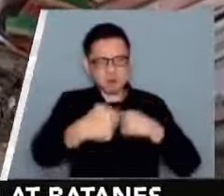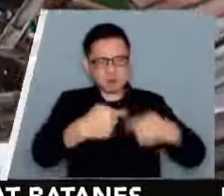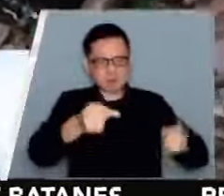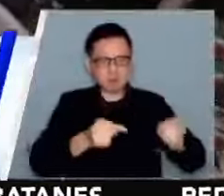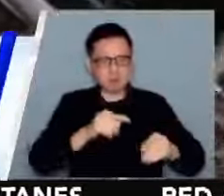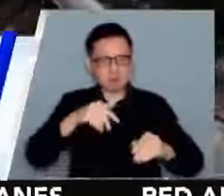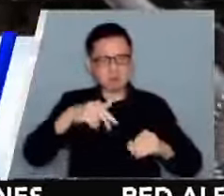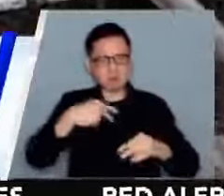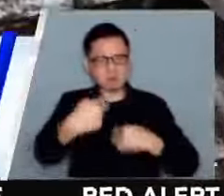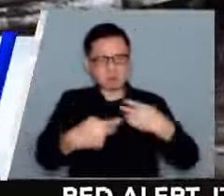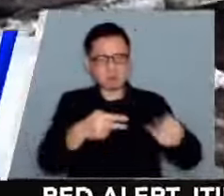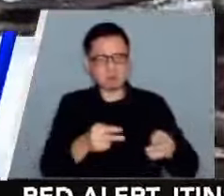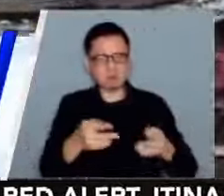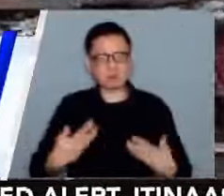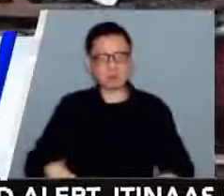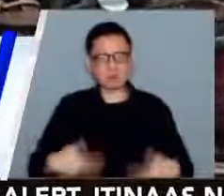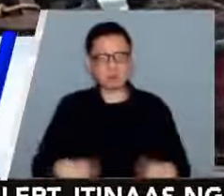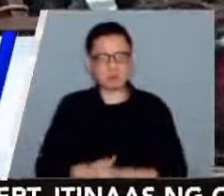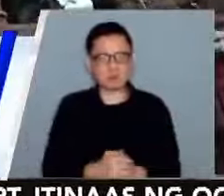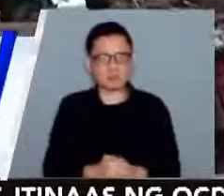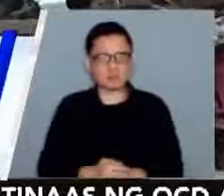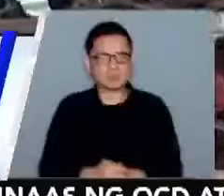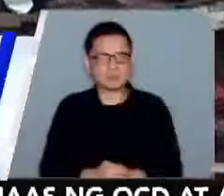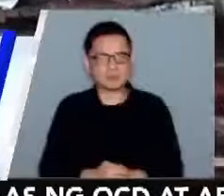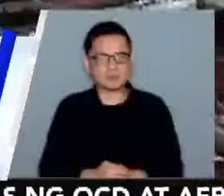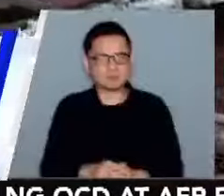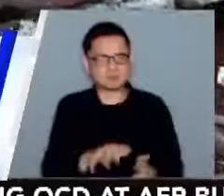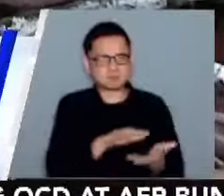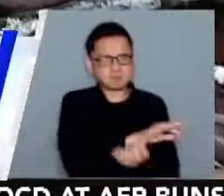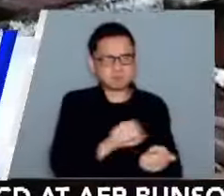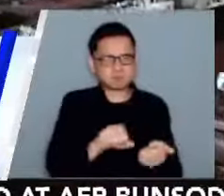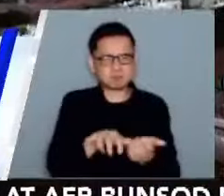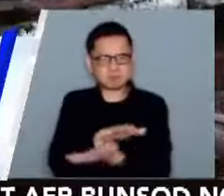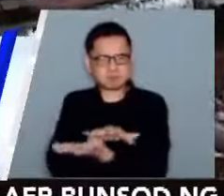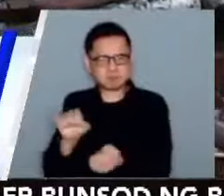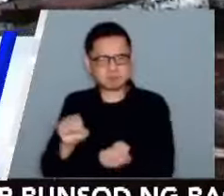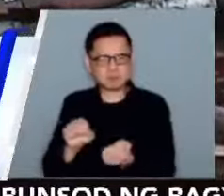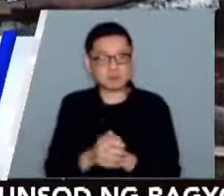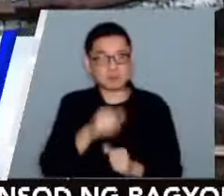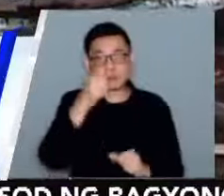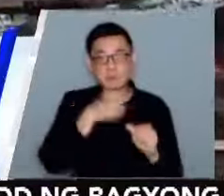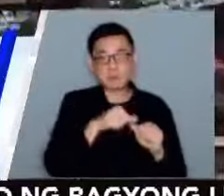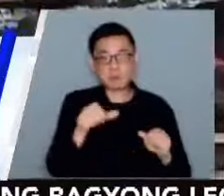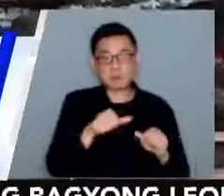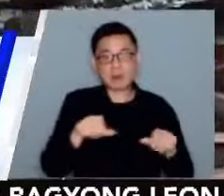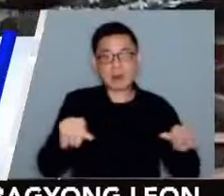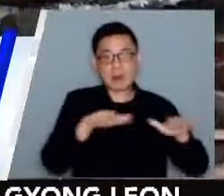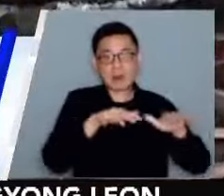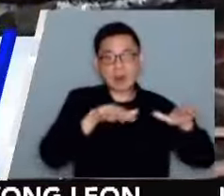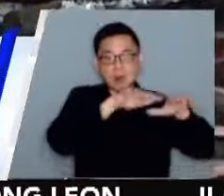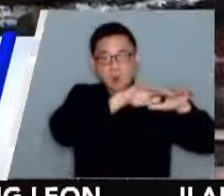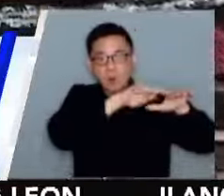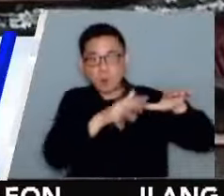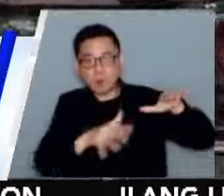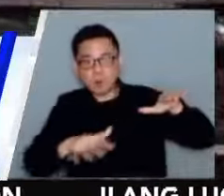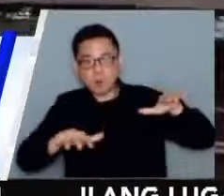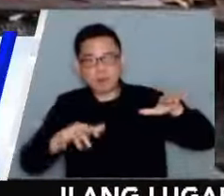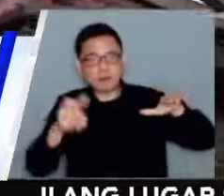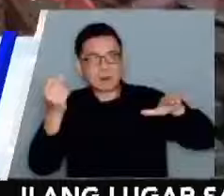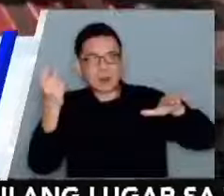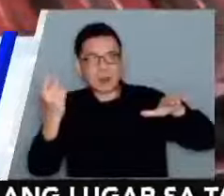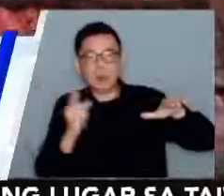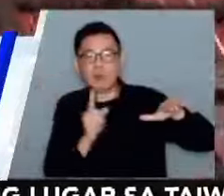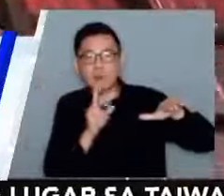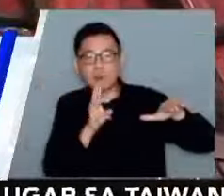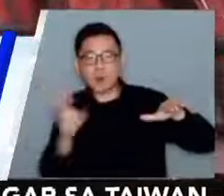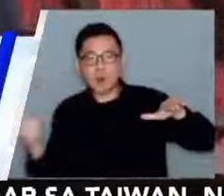ito rin kinatatayuan ko Hindi ito ganito kababa dati elevated ito Pero yung lupa eh Kinain po ng alon papunta doon sa dagat So kung